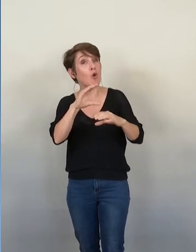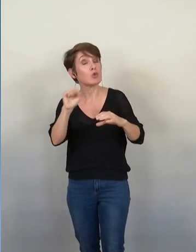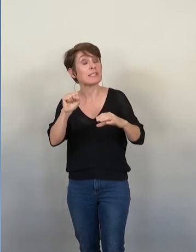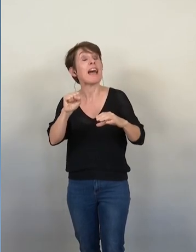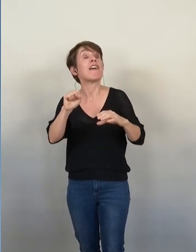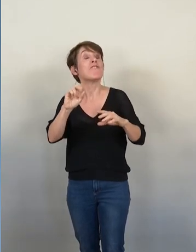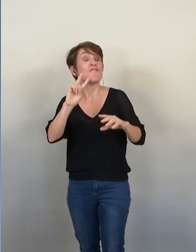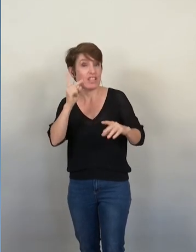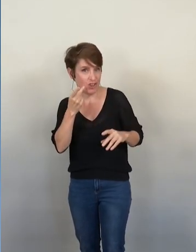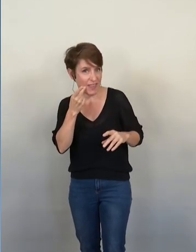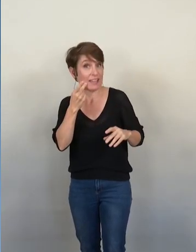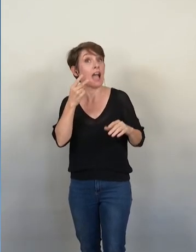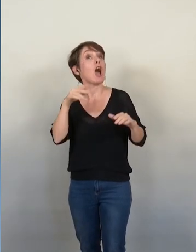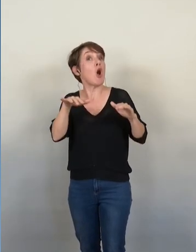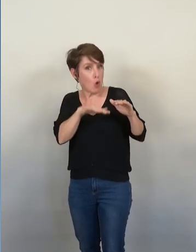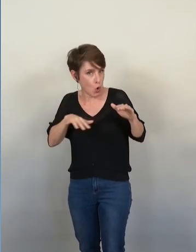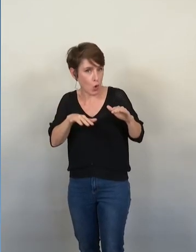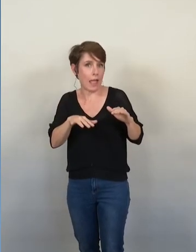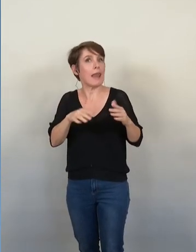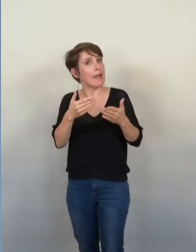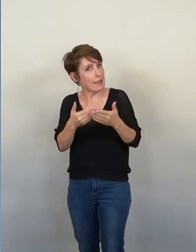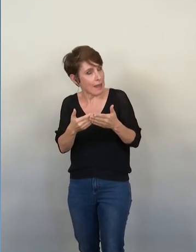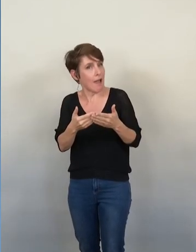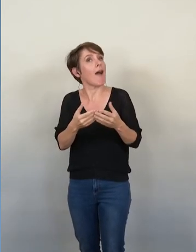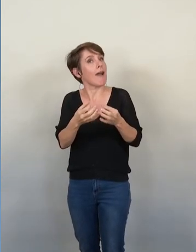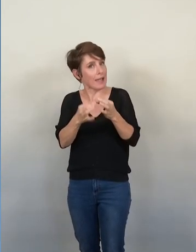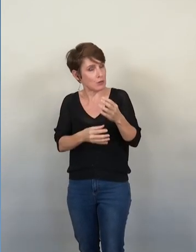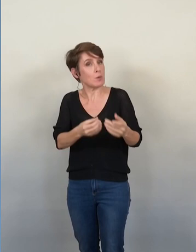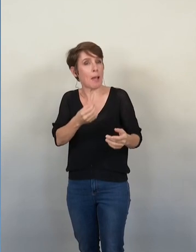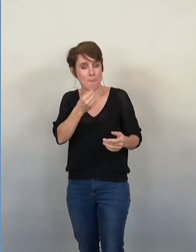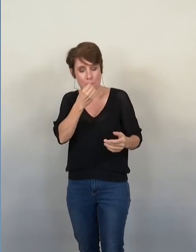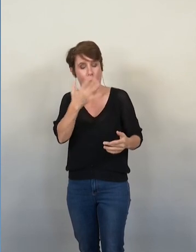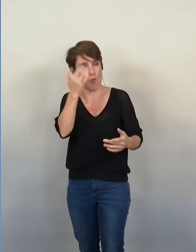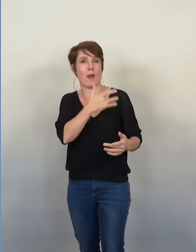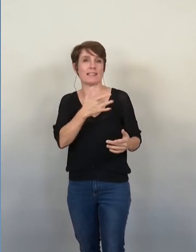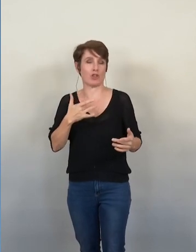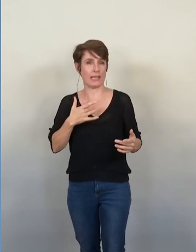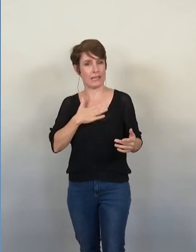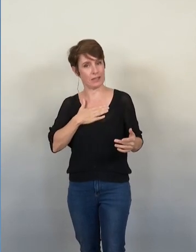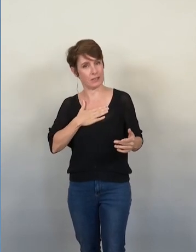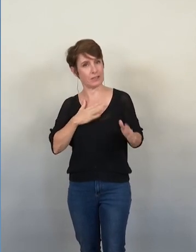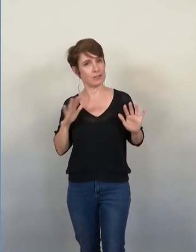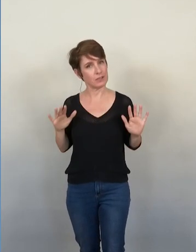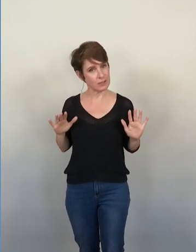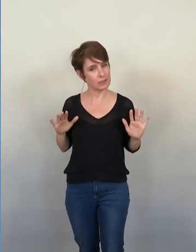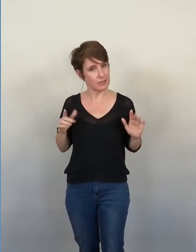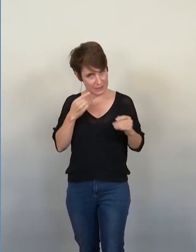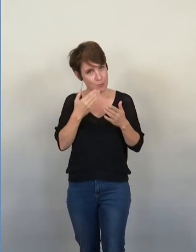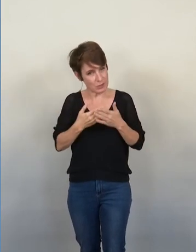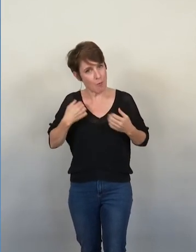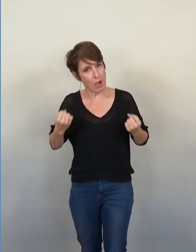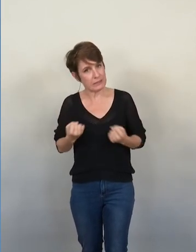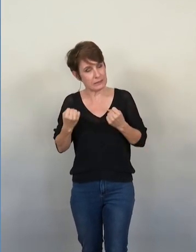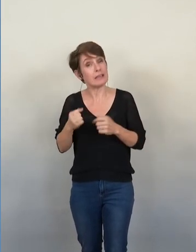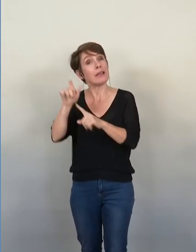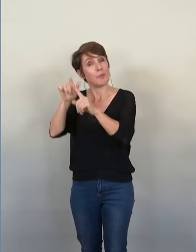et et très bon et très bon pour la santé que j'ai fait sous le contrôle expert du l'adjoint au